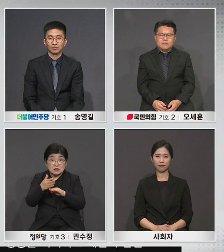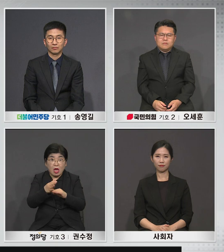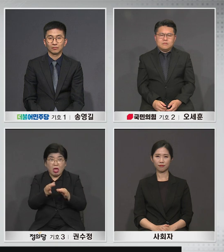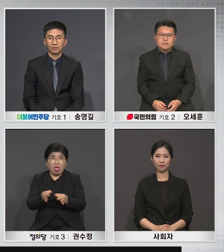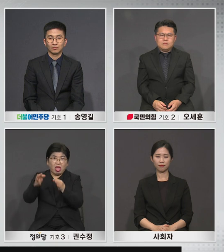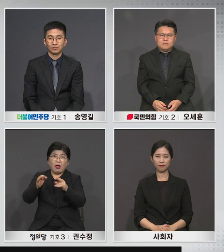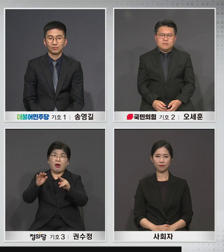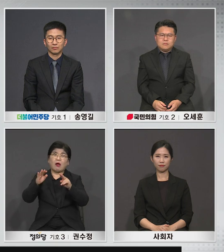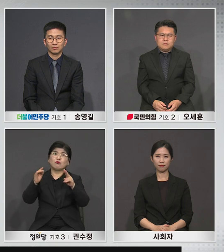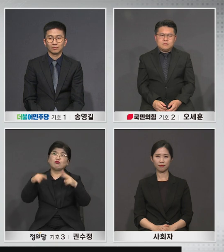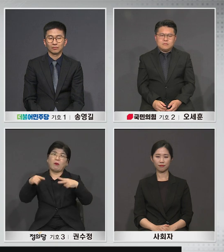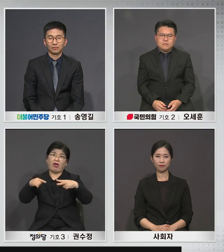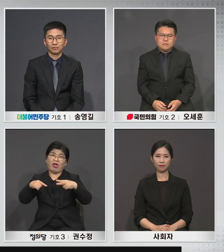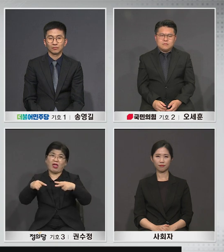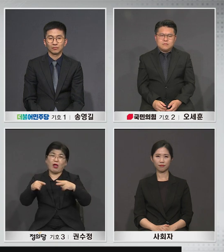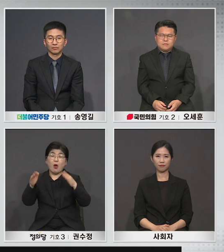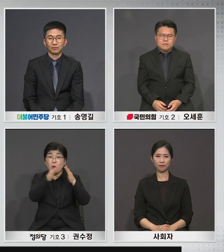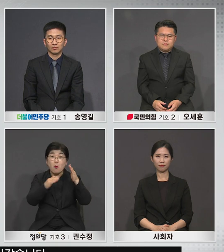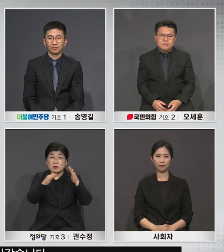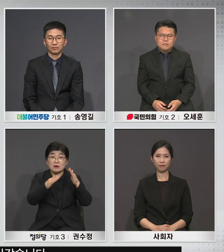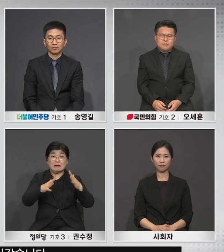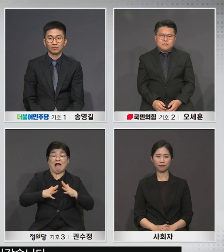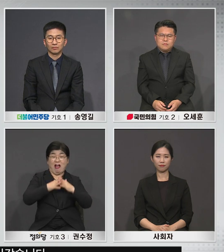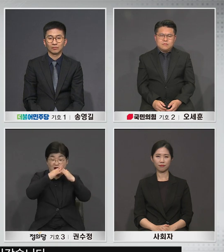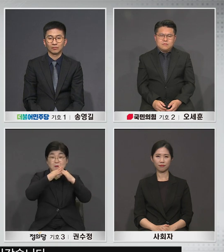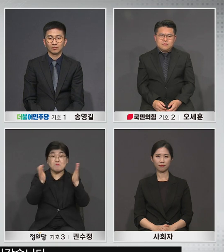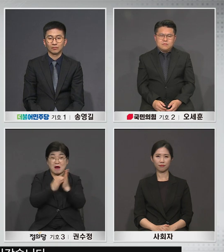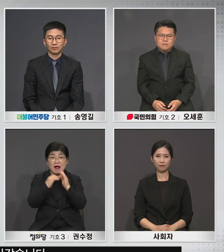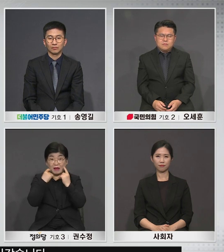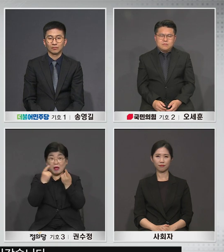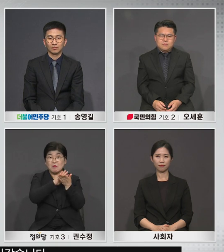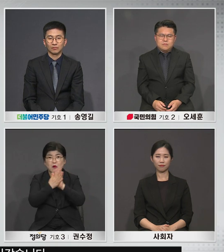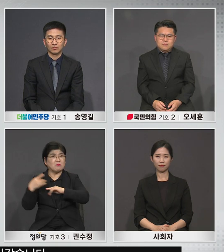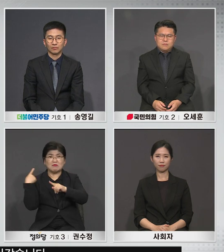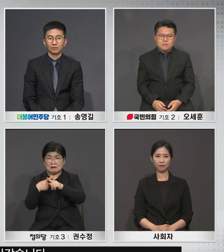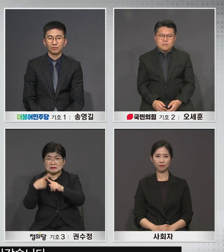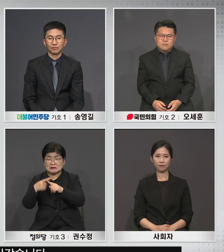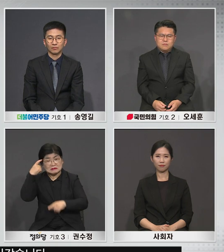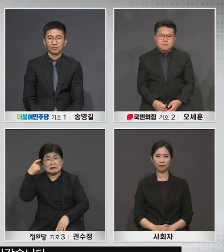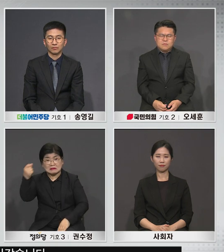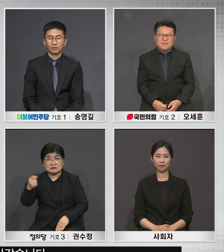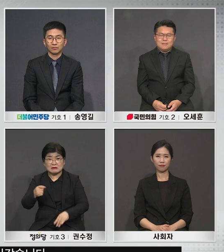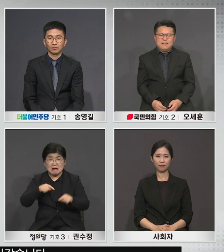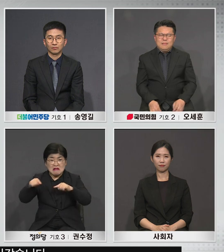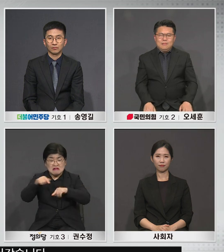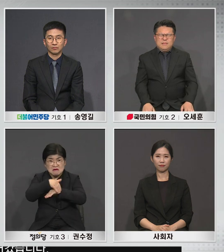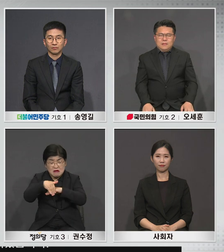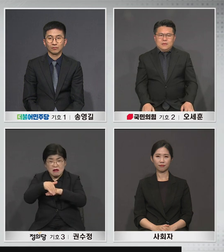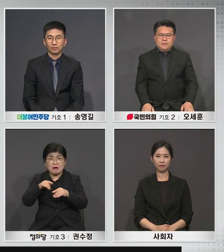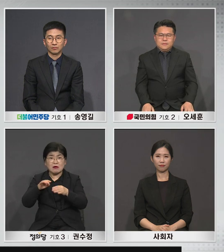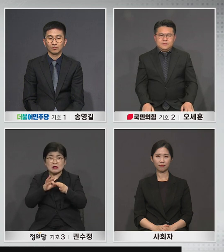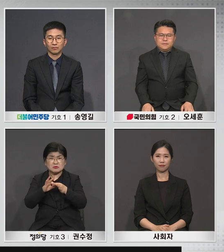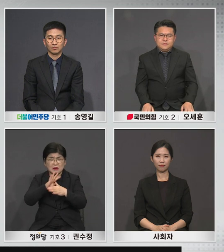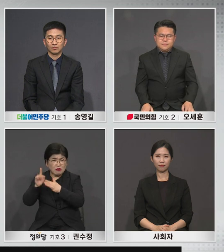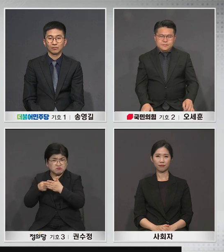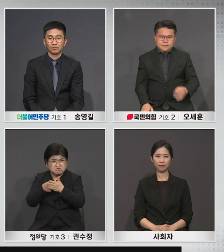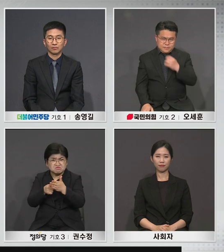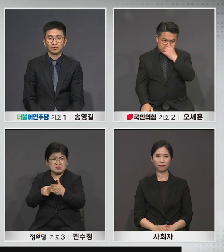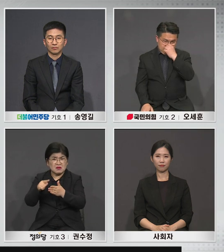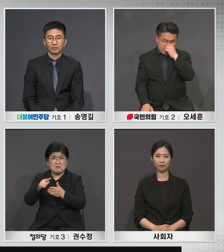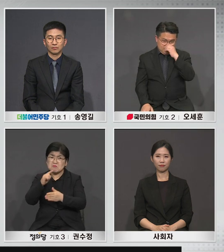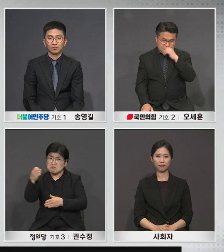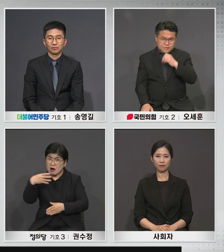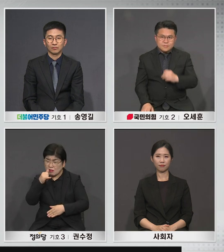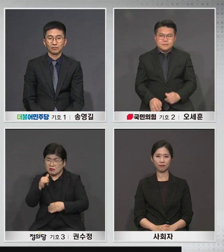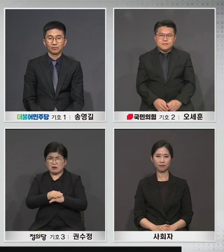이것이 바로 공공이 만들어서 주택을 민영화하는 거랑 뭐가 다릅니까? 이 정책을 가지고 계속 추진한다고 말씀을 하시는데요.